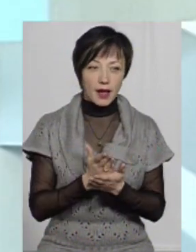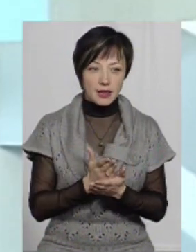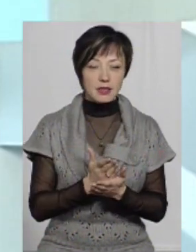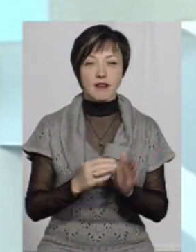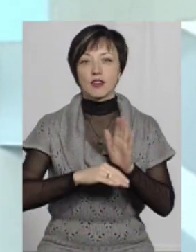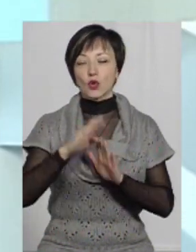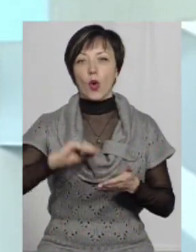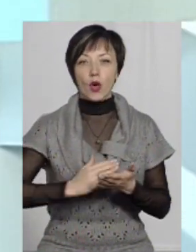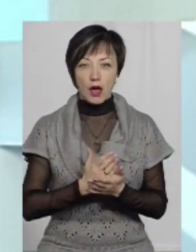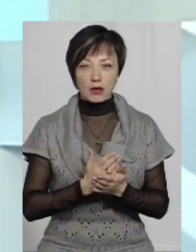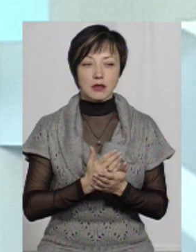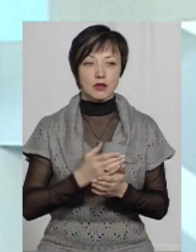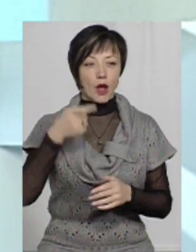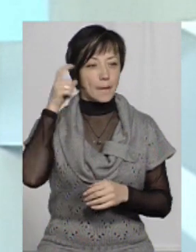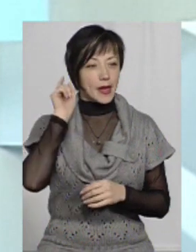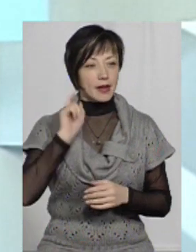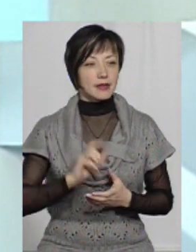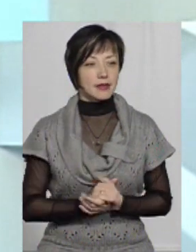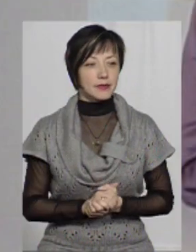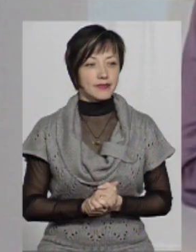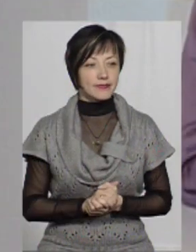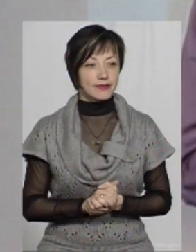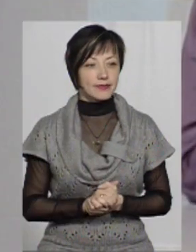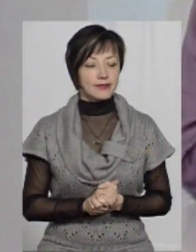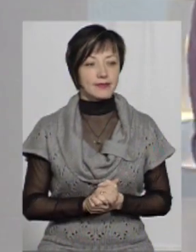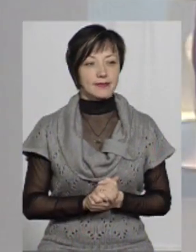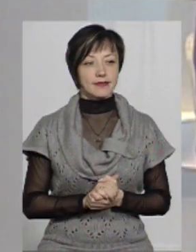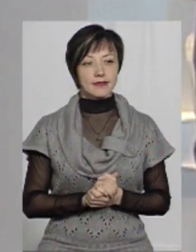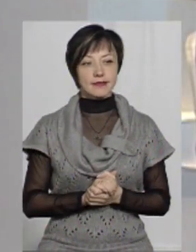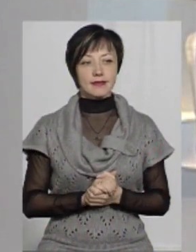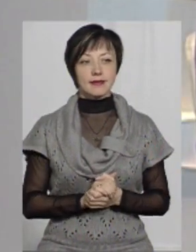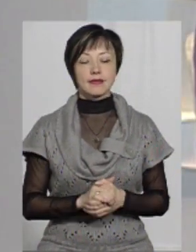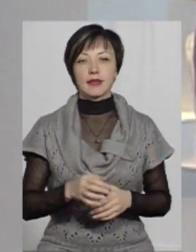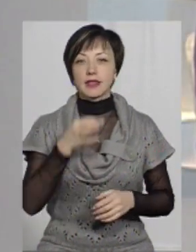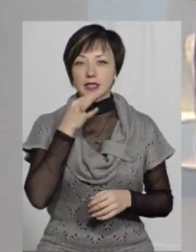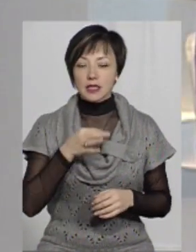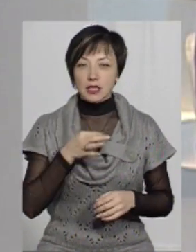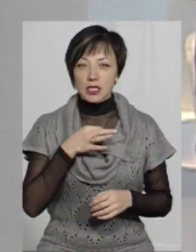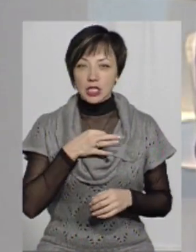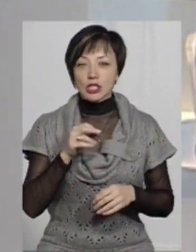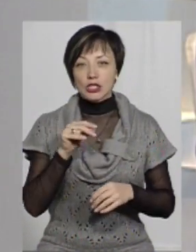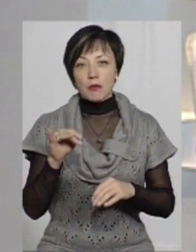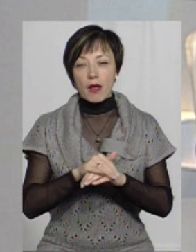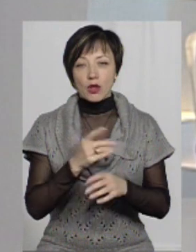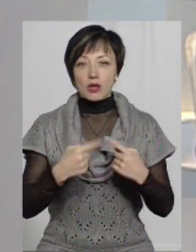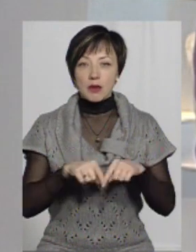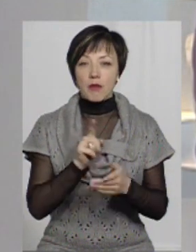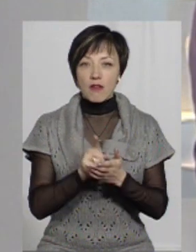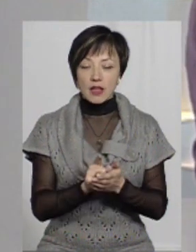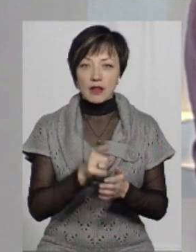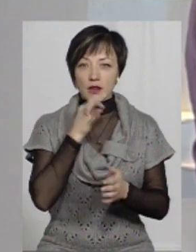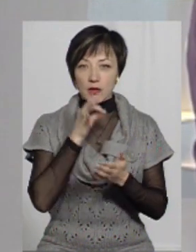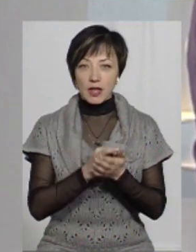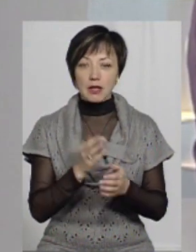якісні, високої якості слухові апарати. Скажіть, чи благодійна організація відповідає, чи повинна відповідати за